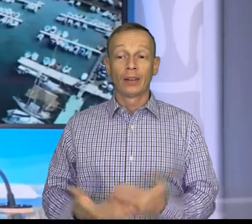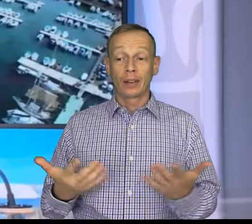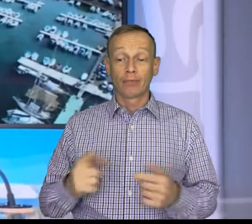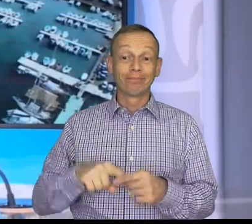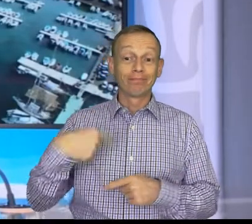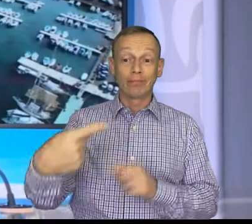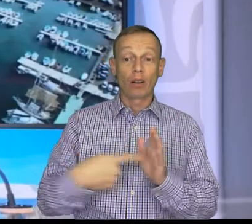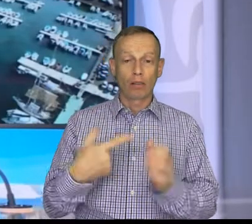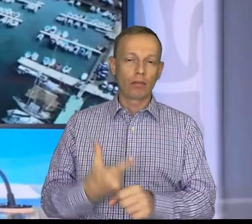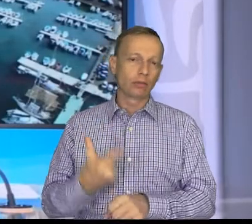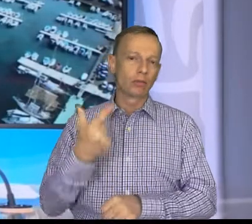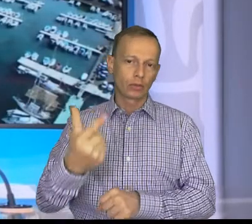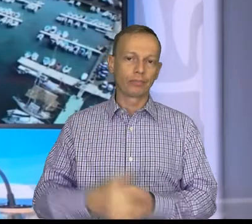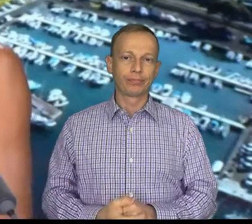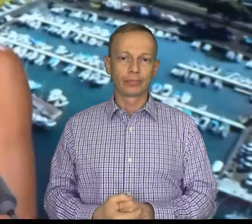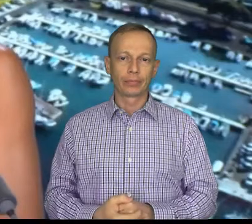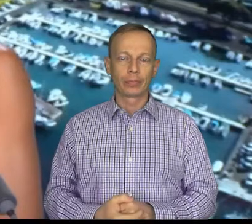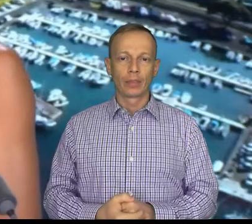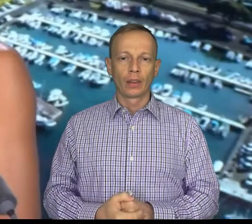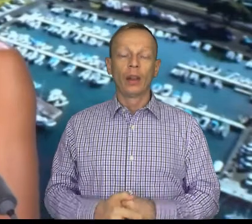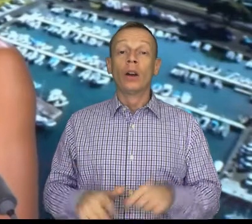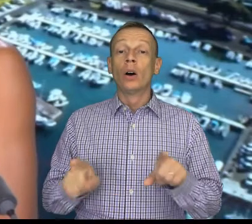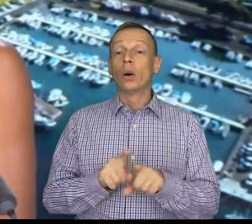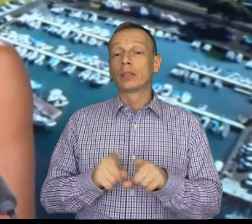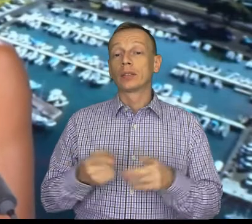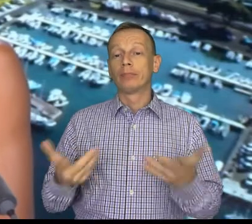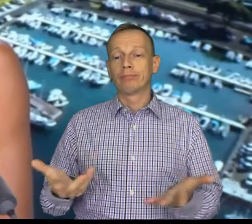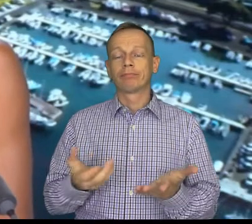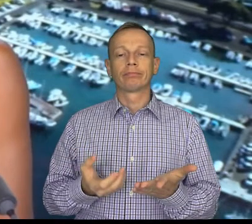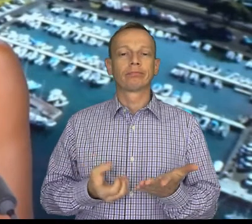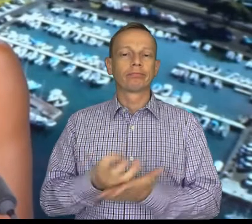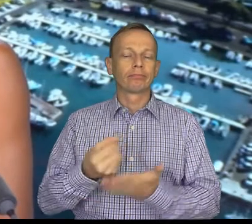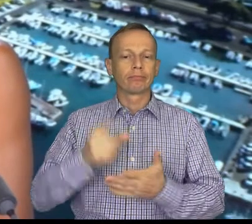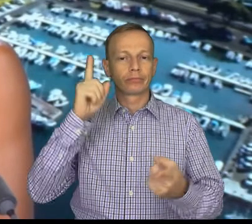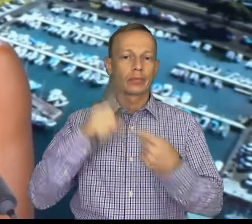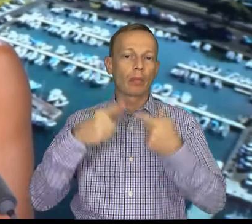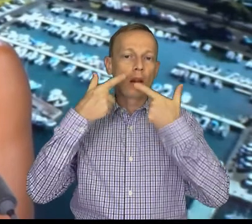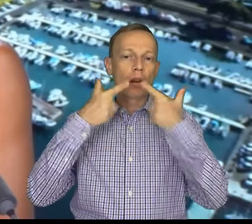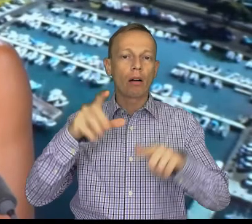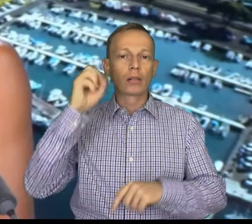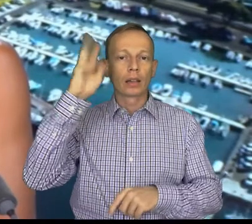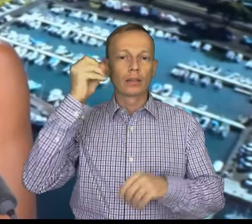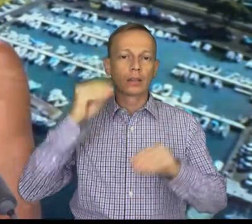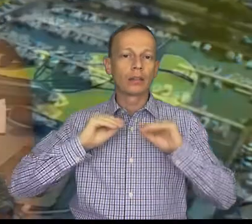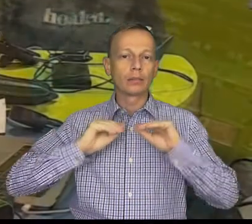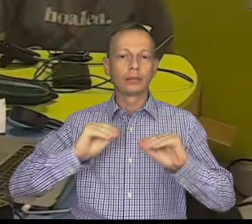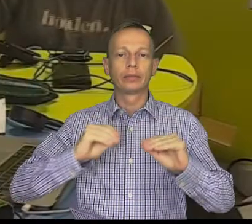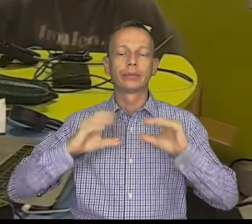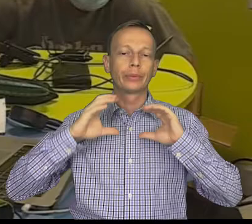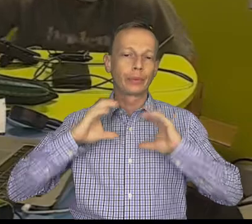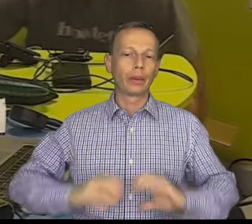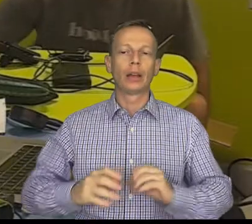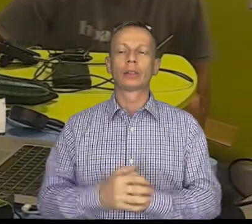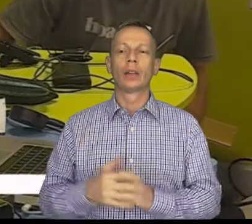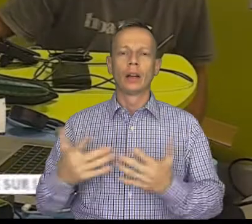pour la prochaine mission à Hao. Également dans ce journal, l'enseignement de la langue tahitienne dans le second degré aujourd'hui à